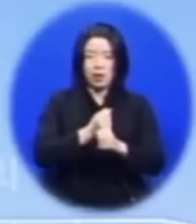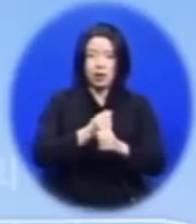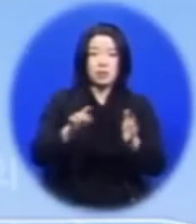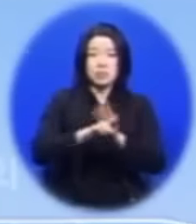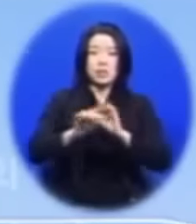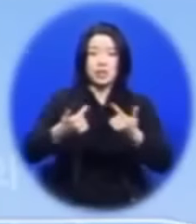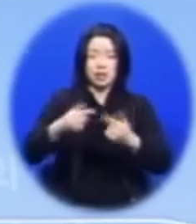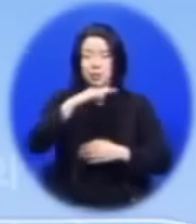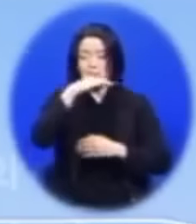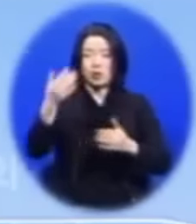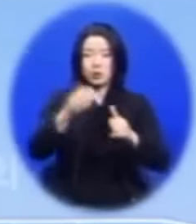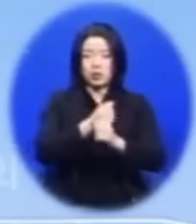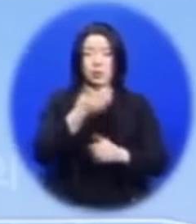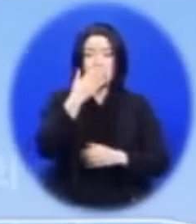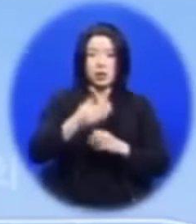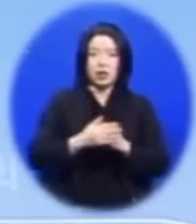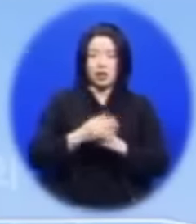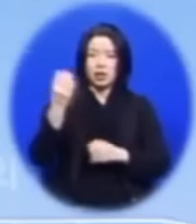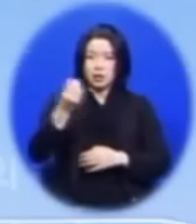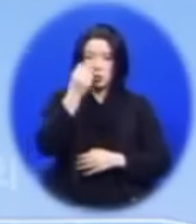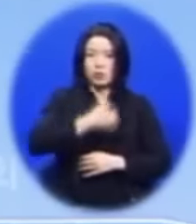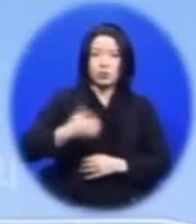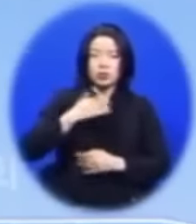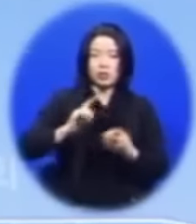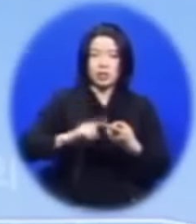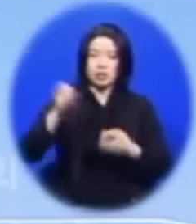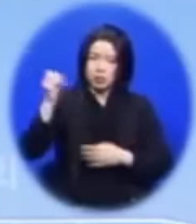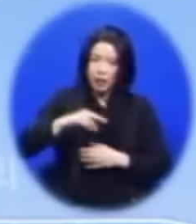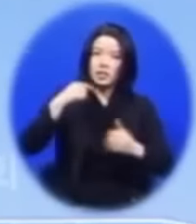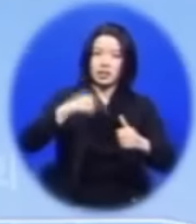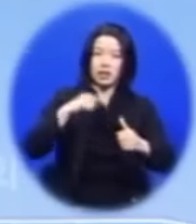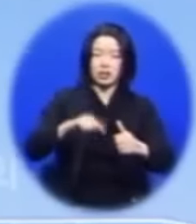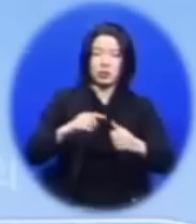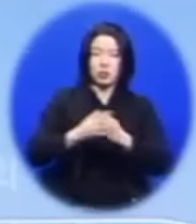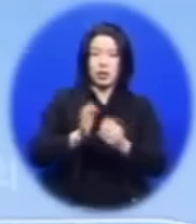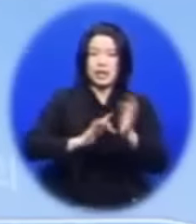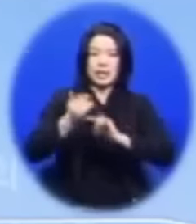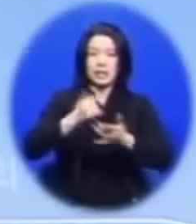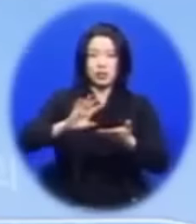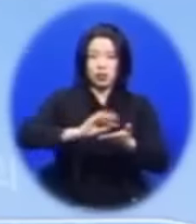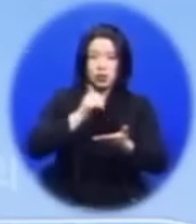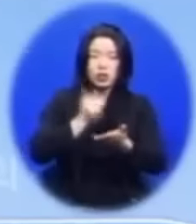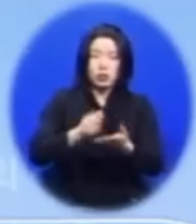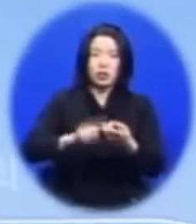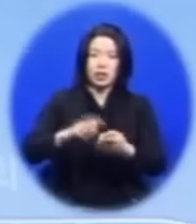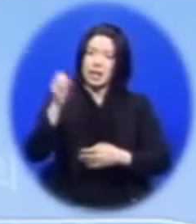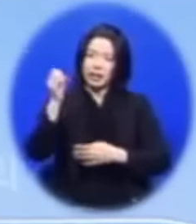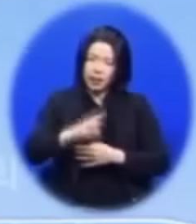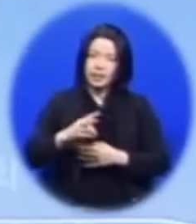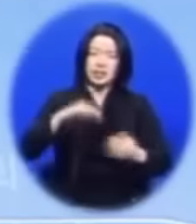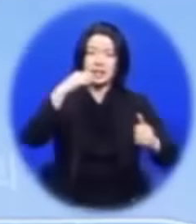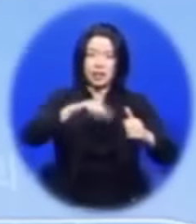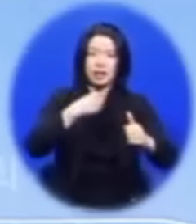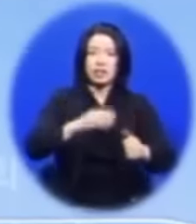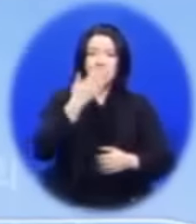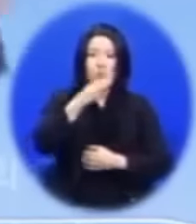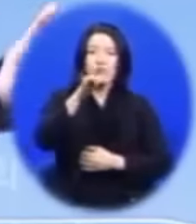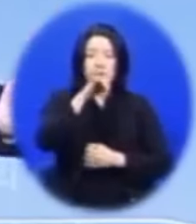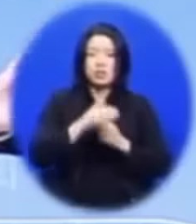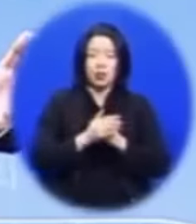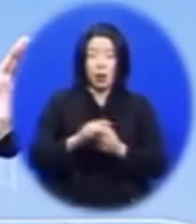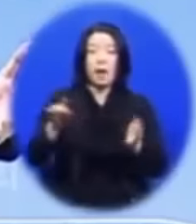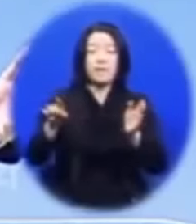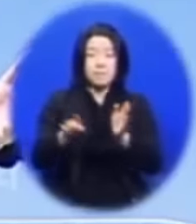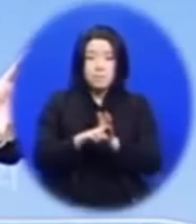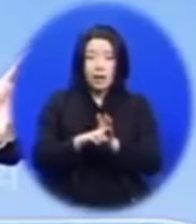그러면 성육신에 대해서 다시 가르치고 예수가 그리스도라고 하는 것에 대해서 다시 가르칠 수 있지요 믿는